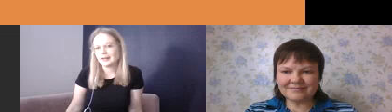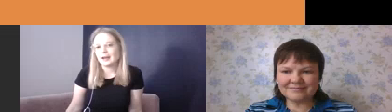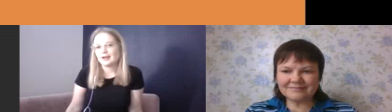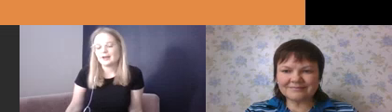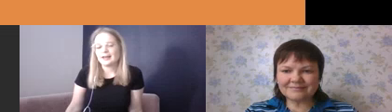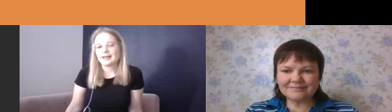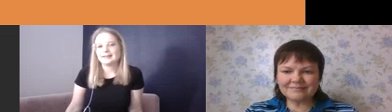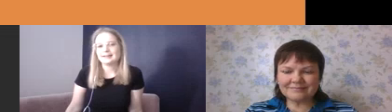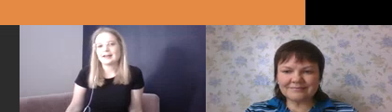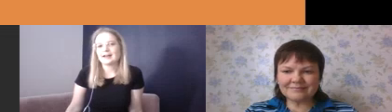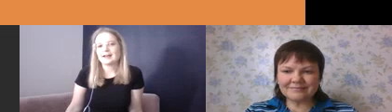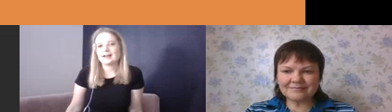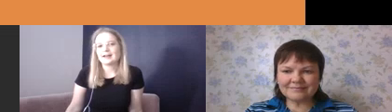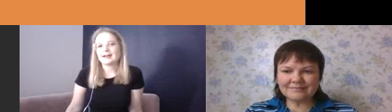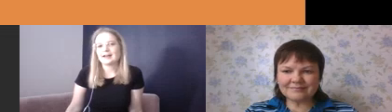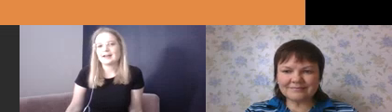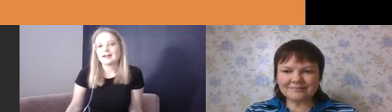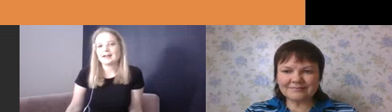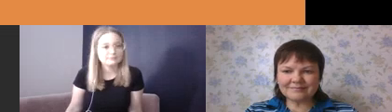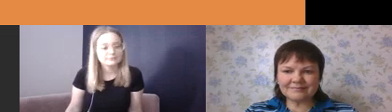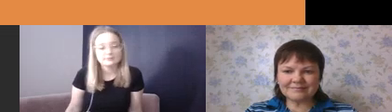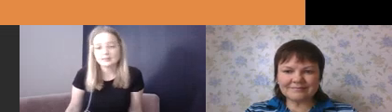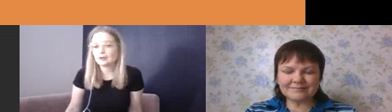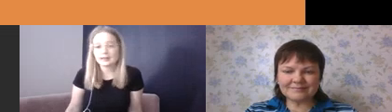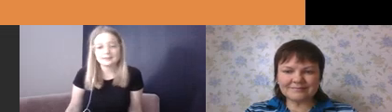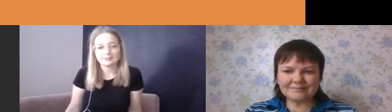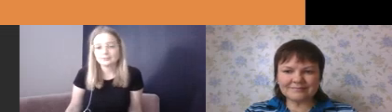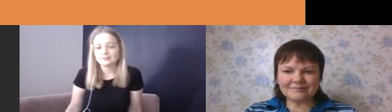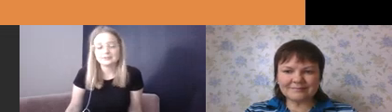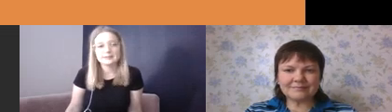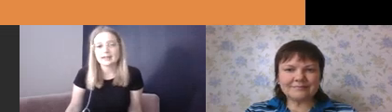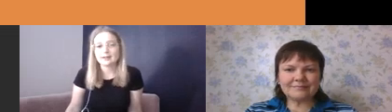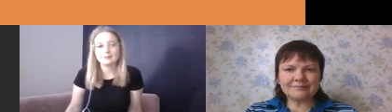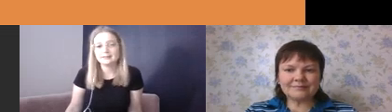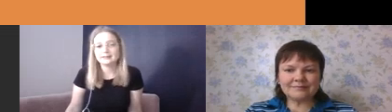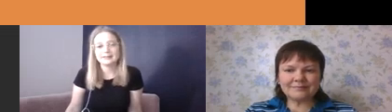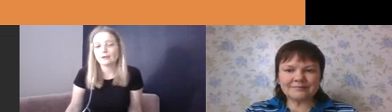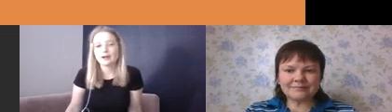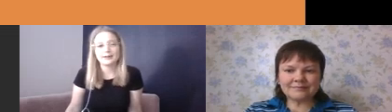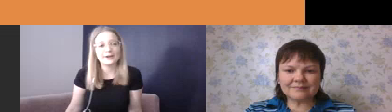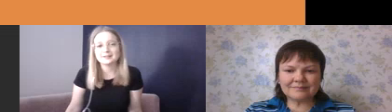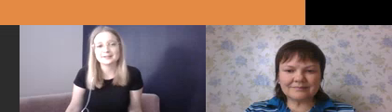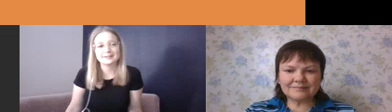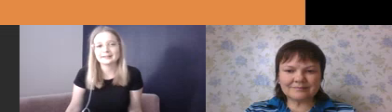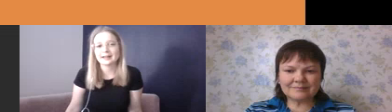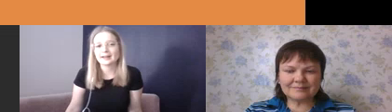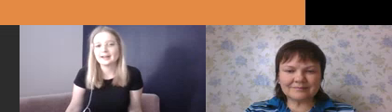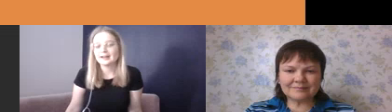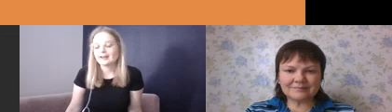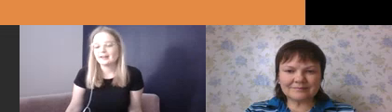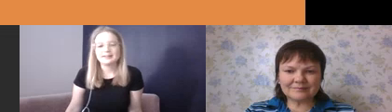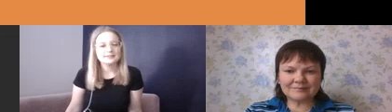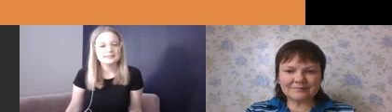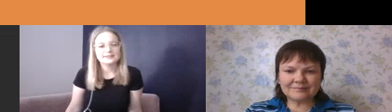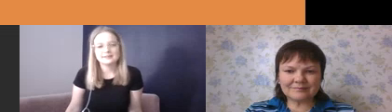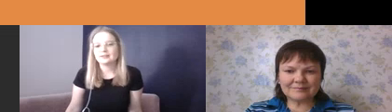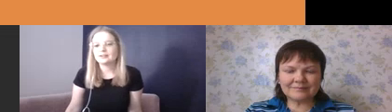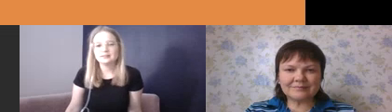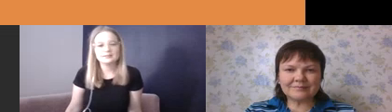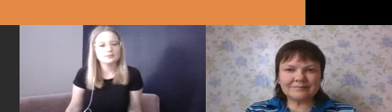suunas, et käia. Ja kogeda on see mõte kogu aeg kaasas,